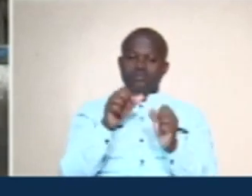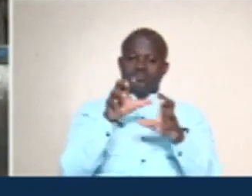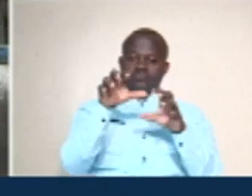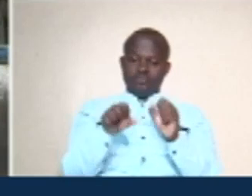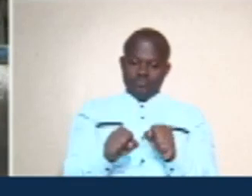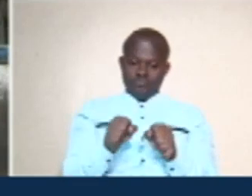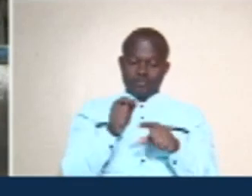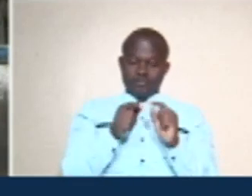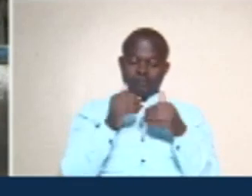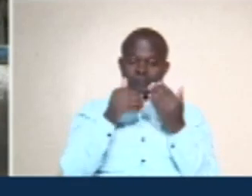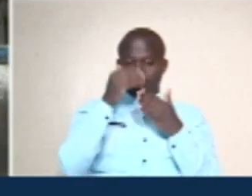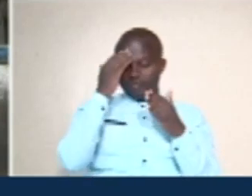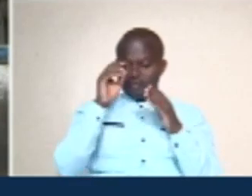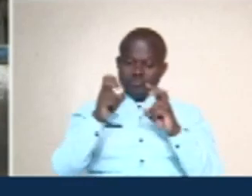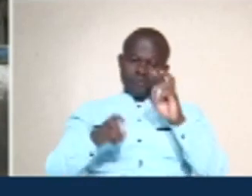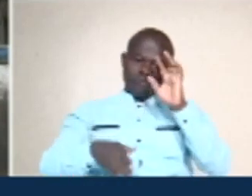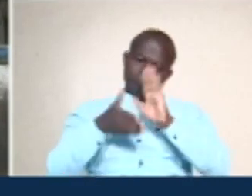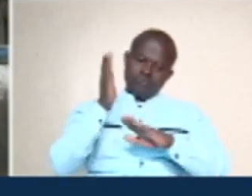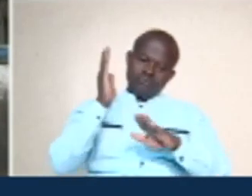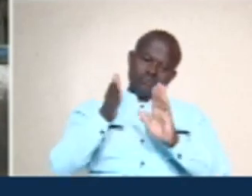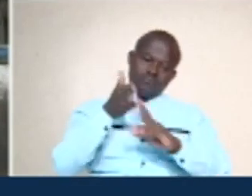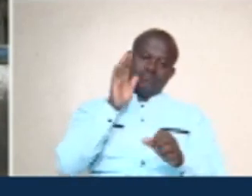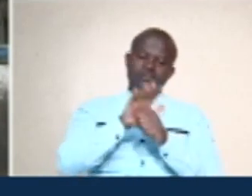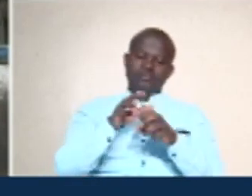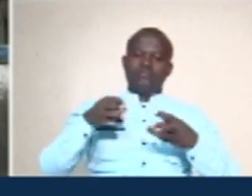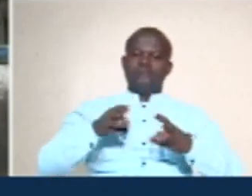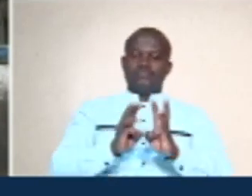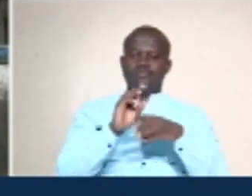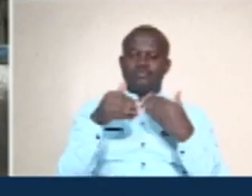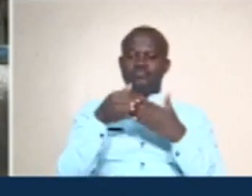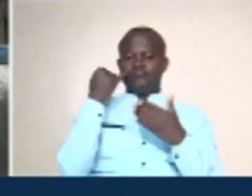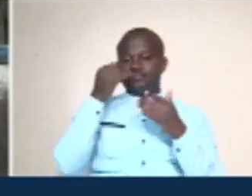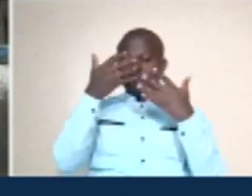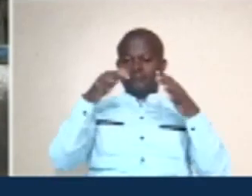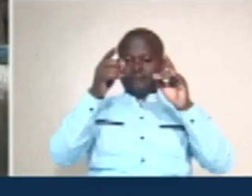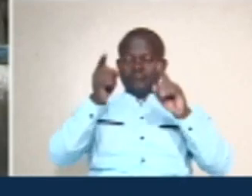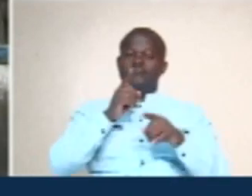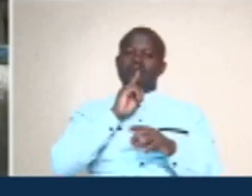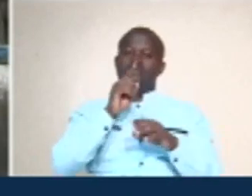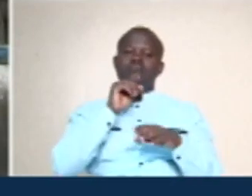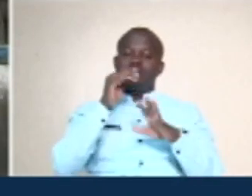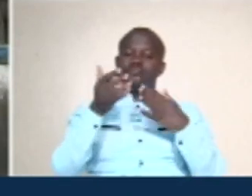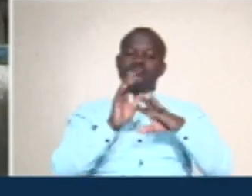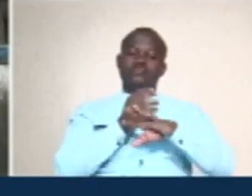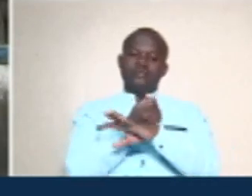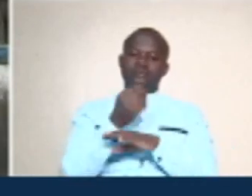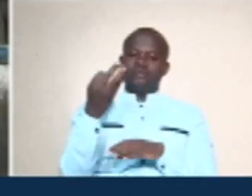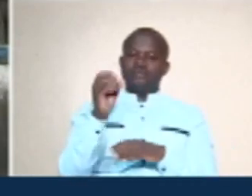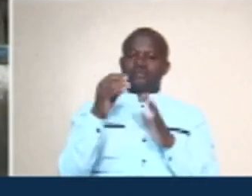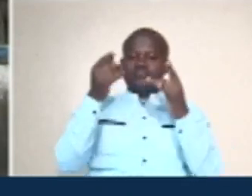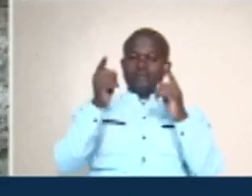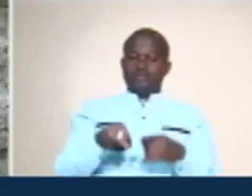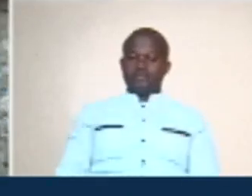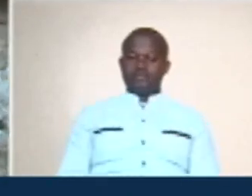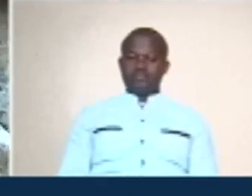yafata. Ariko ubu ngubu kubera ko byihuta birihuta cyane ku buryo iyo maje gutanga komande ntago bimara iminota 30 zitari